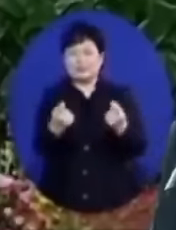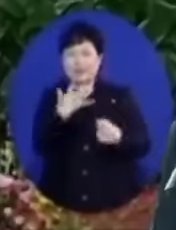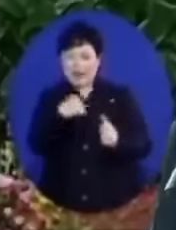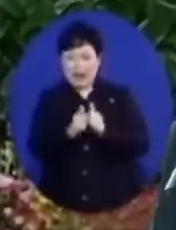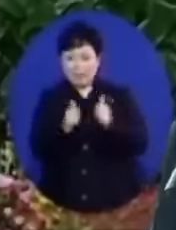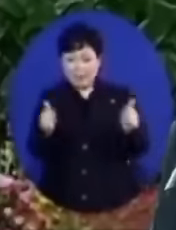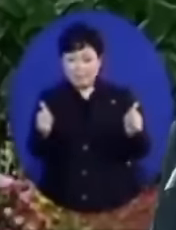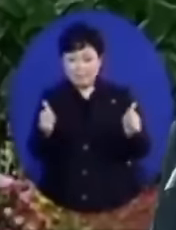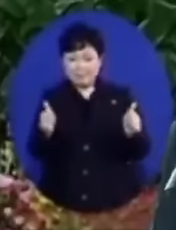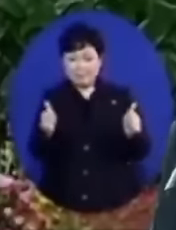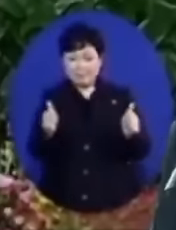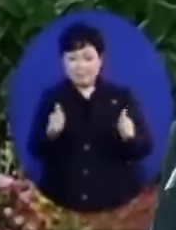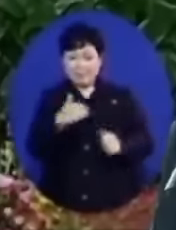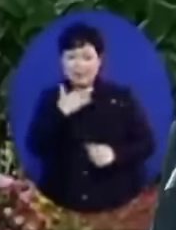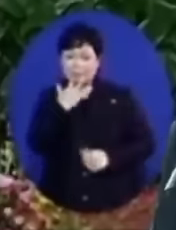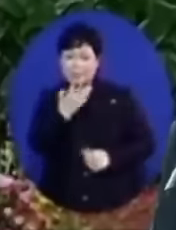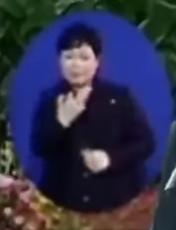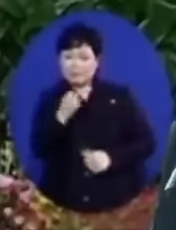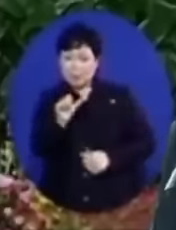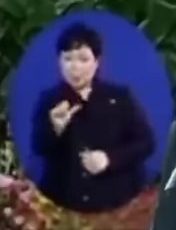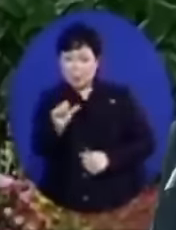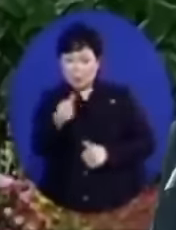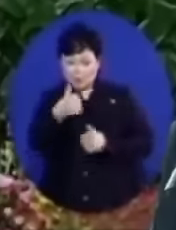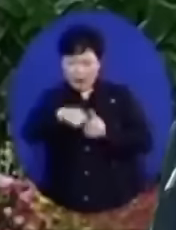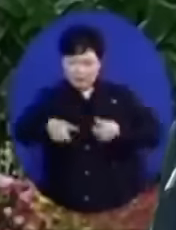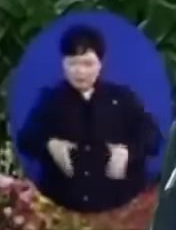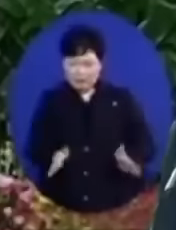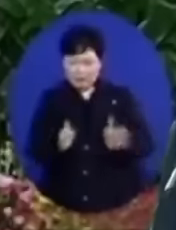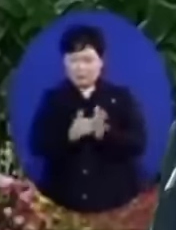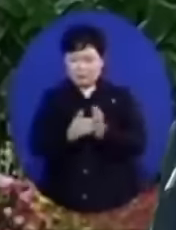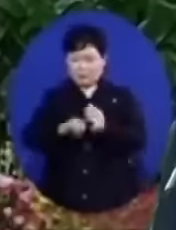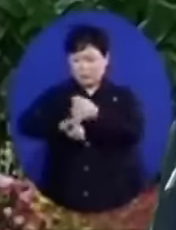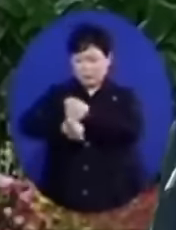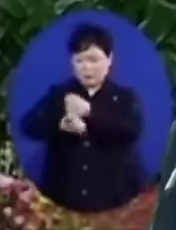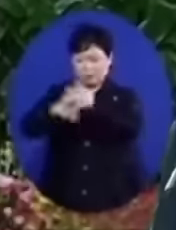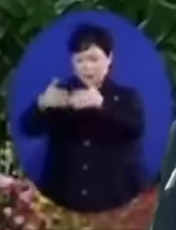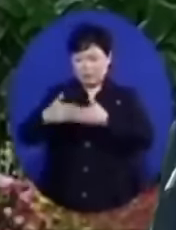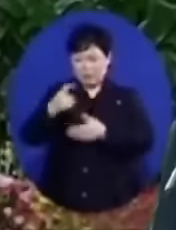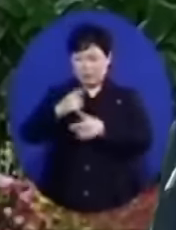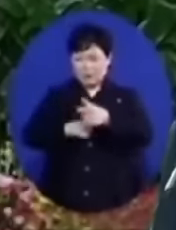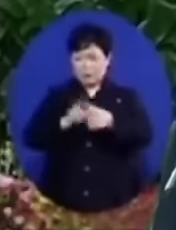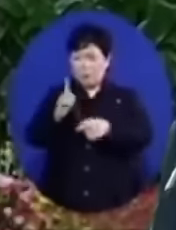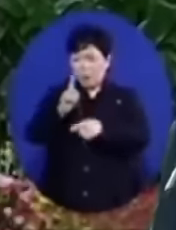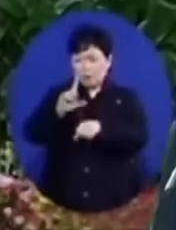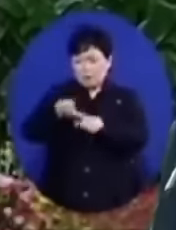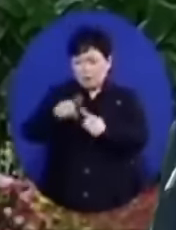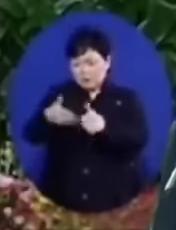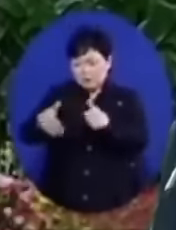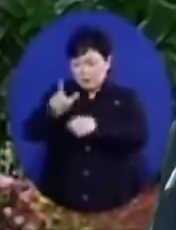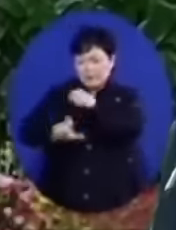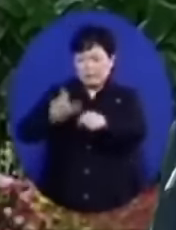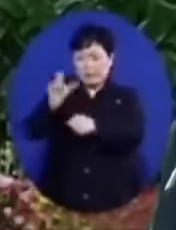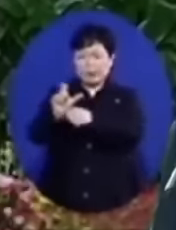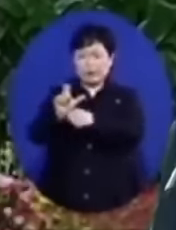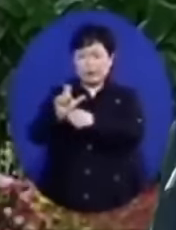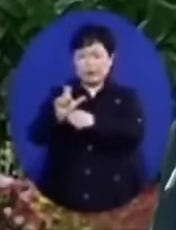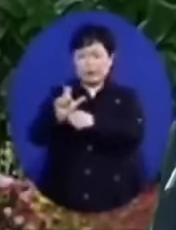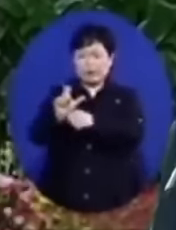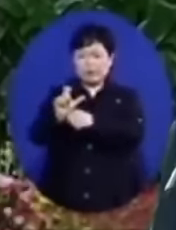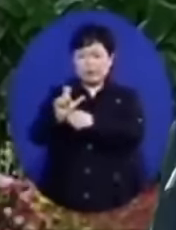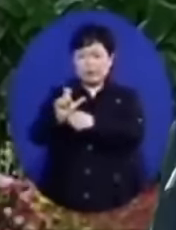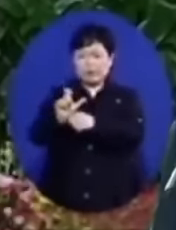아브라함이 85세 아들 얻겠다고 약속을 한 다음에 무려 15년 동안 기다려요.